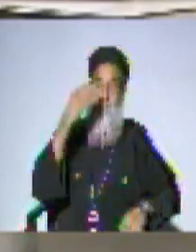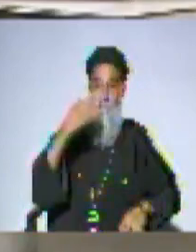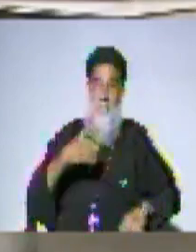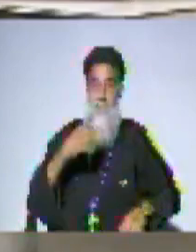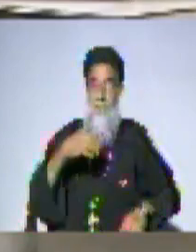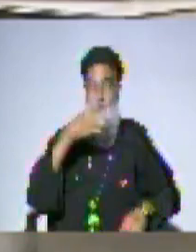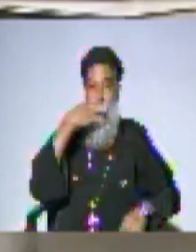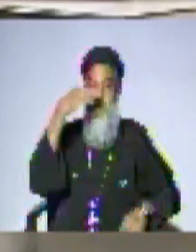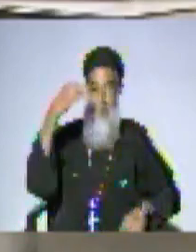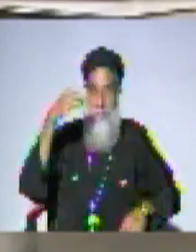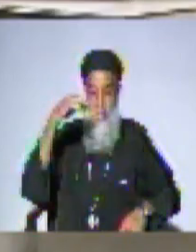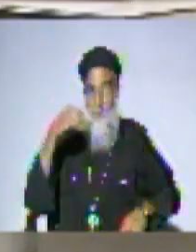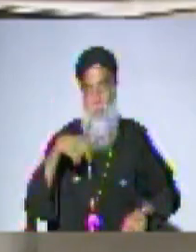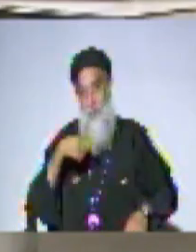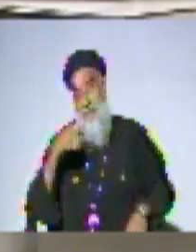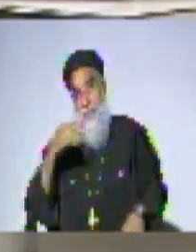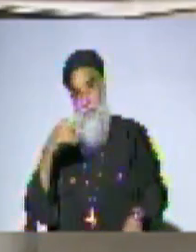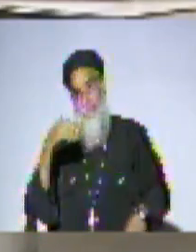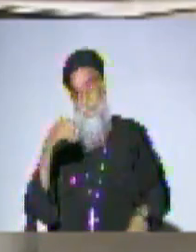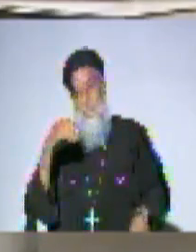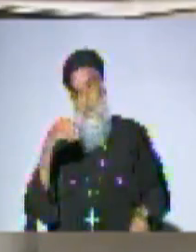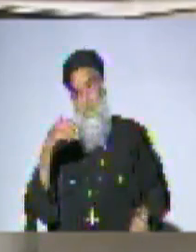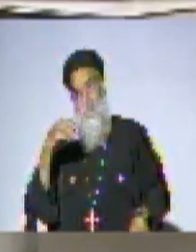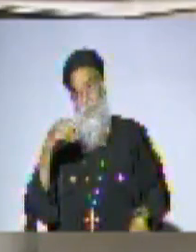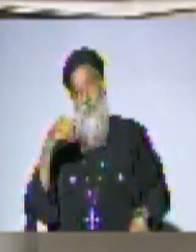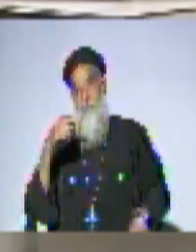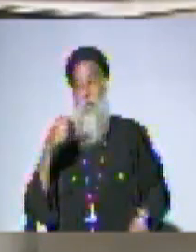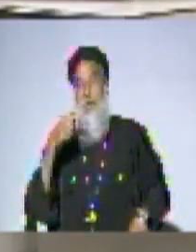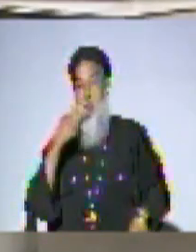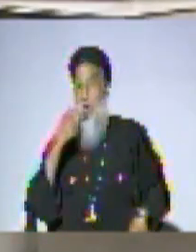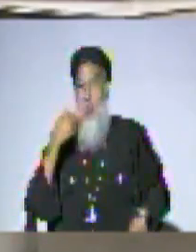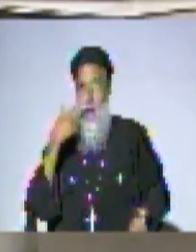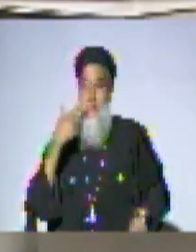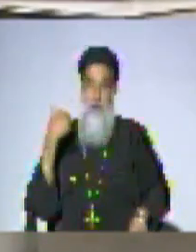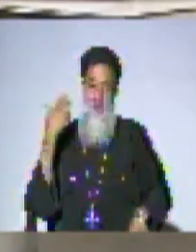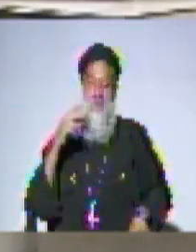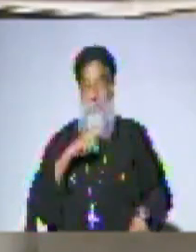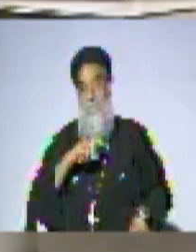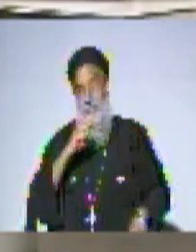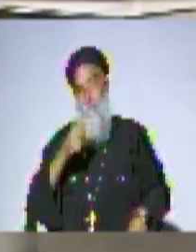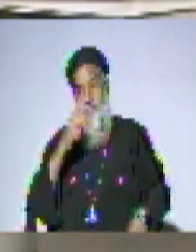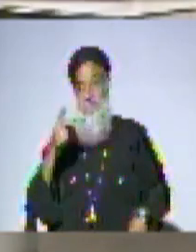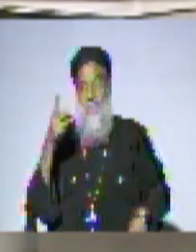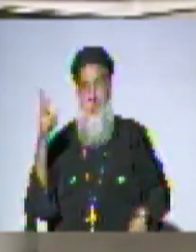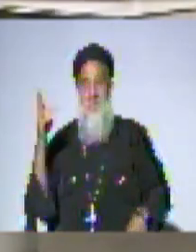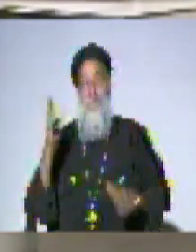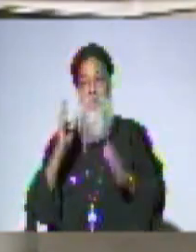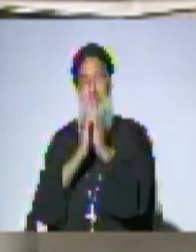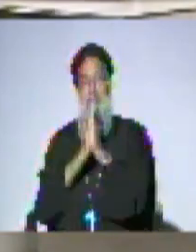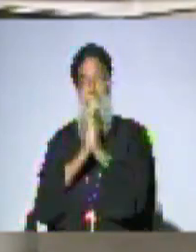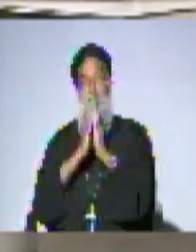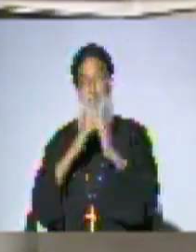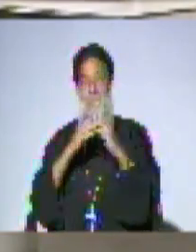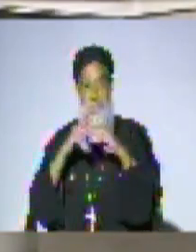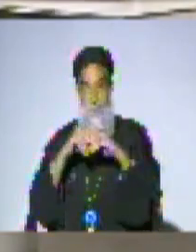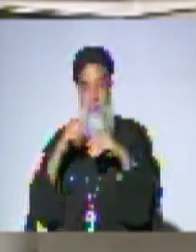للقدير ذهبي الفم، وبرضه في القداس الكيرولوسي في صلاة